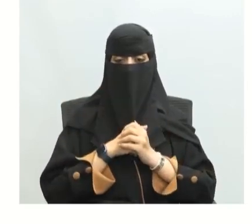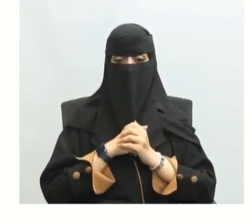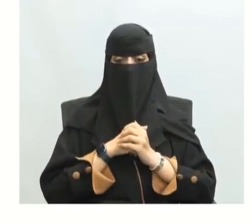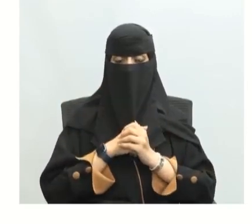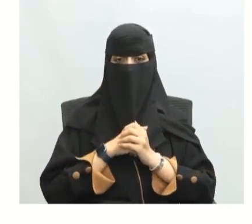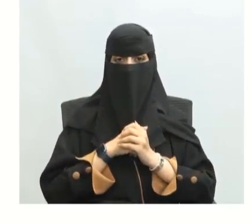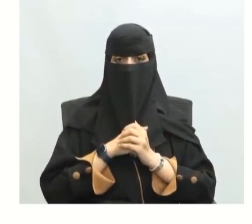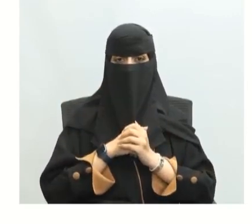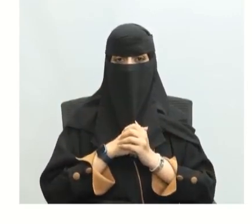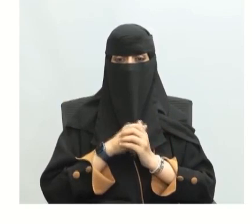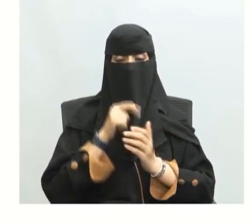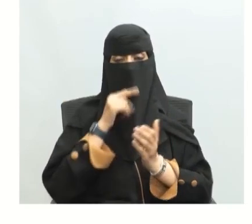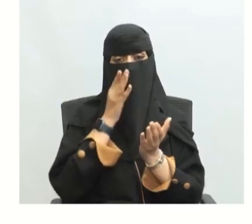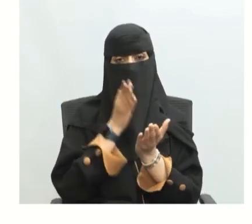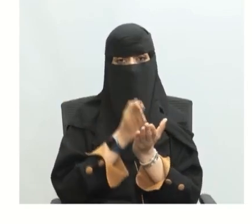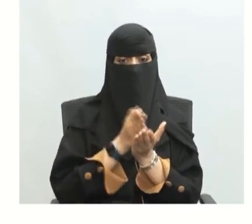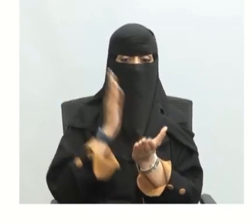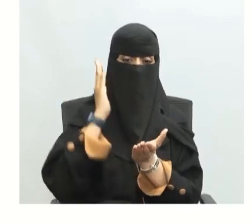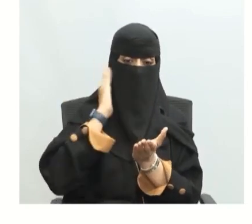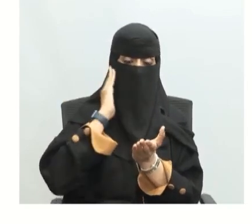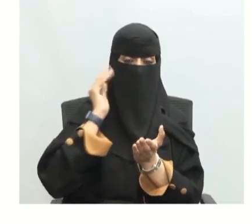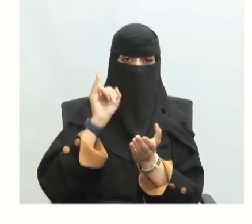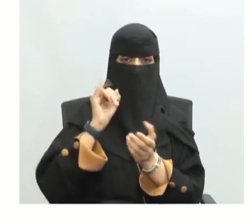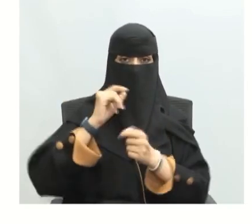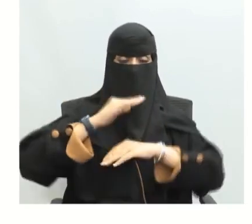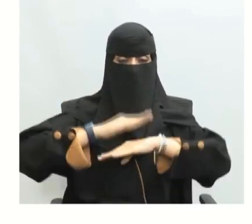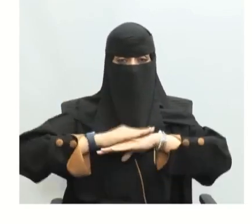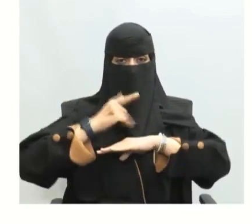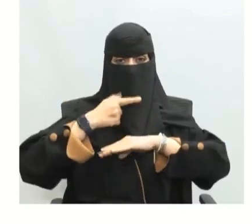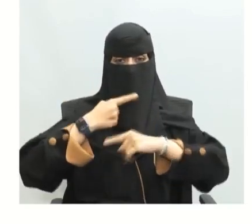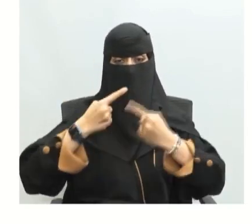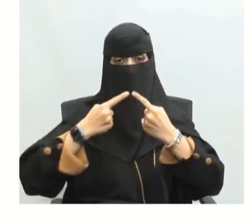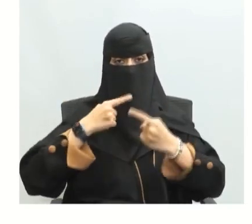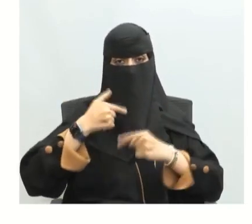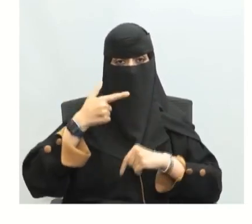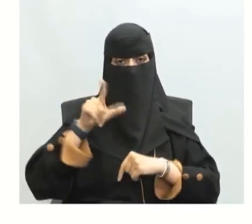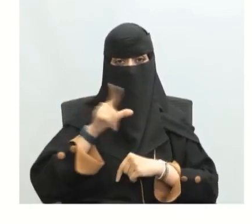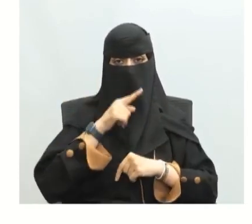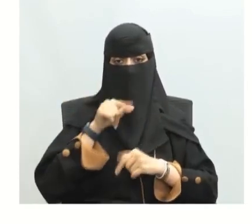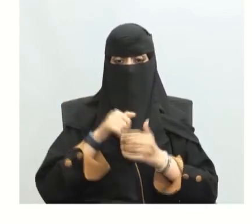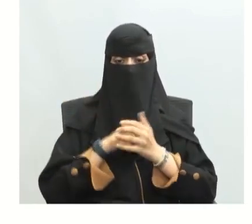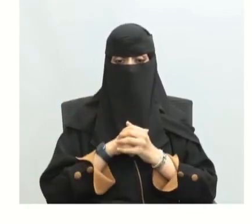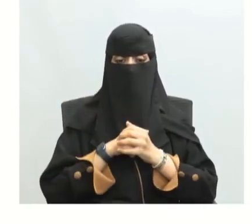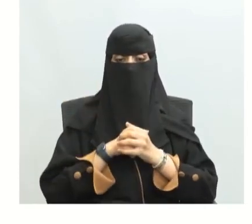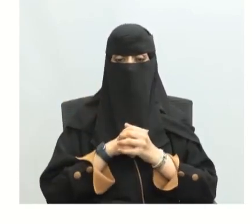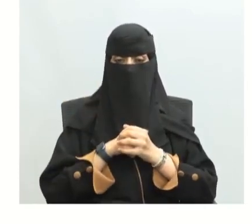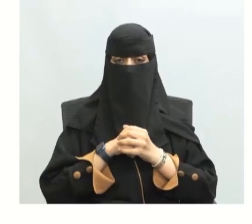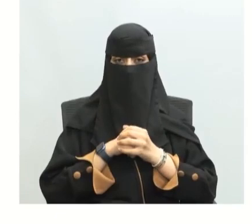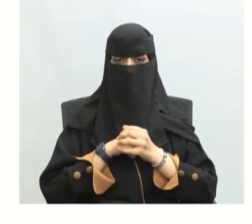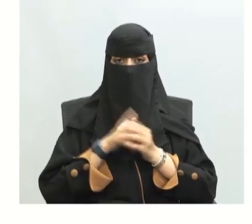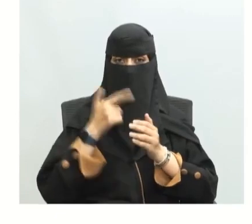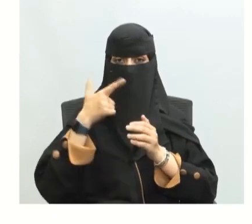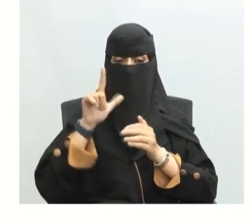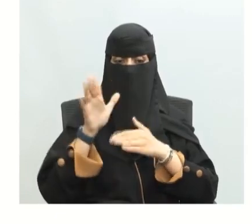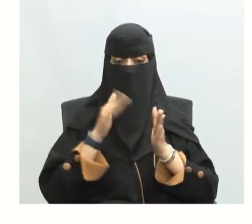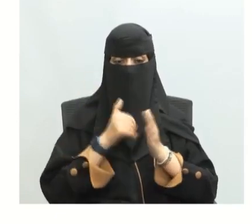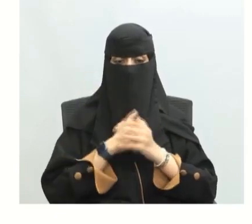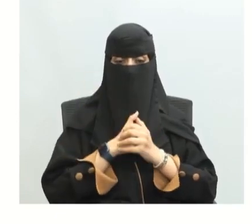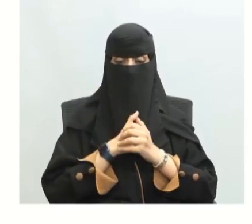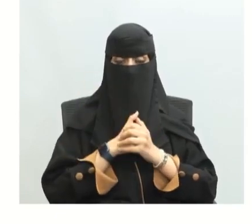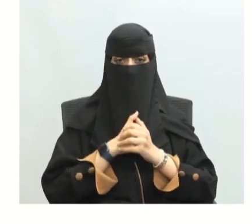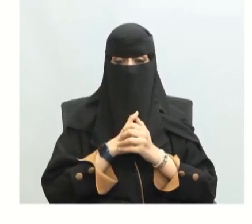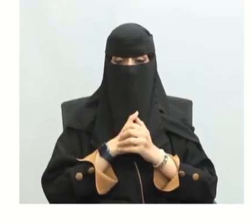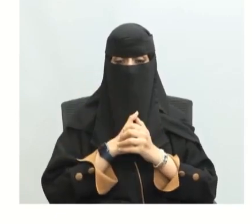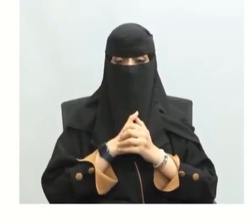الصدق والامانه من اداب الحوار العباره صحيحه ام خاطئه احسنتم العباره صحيحه